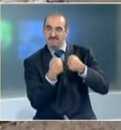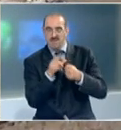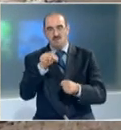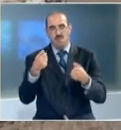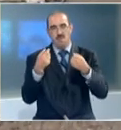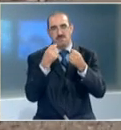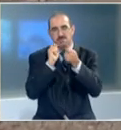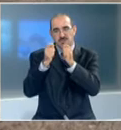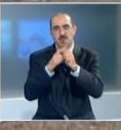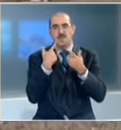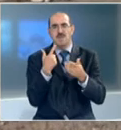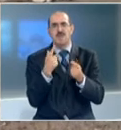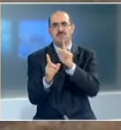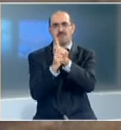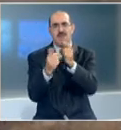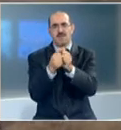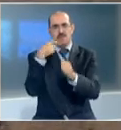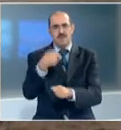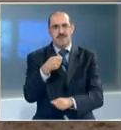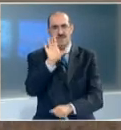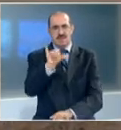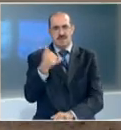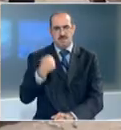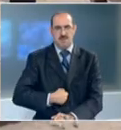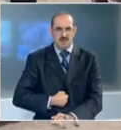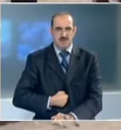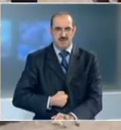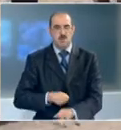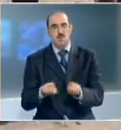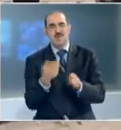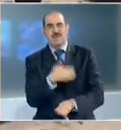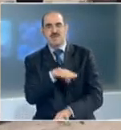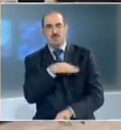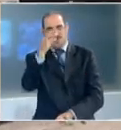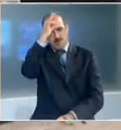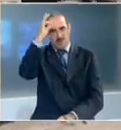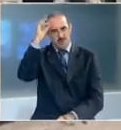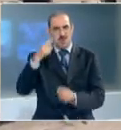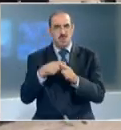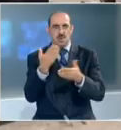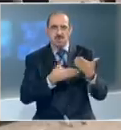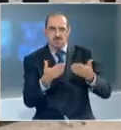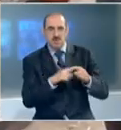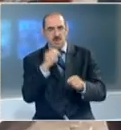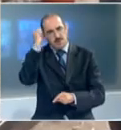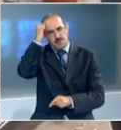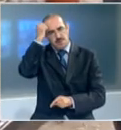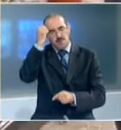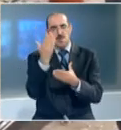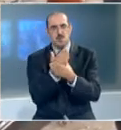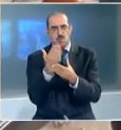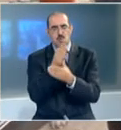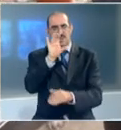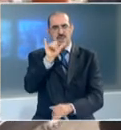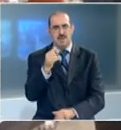هذا بعد لقائه اليوم مع رئيس اليمني عبد رب منصور هادي والسلطات السعودية الذي تناولوا الأوضاع في